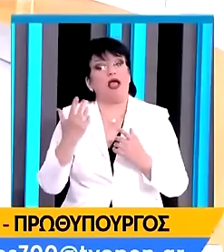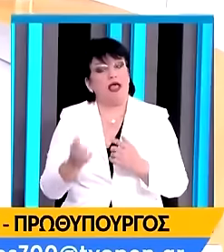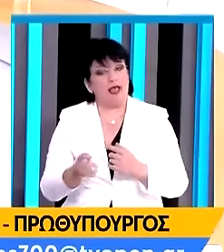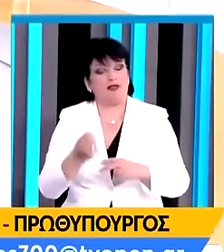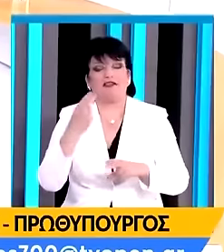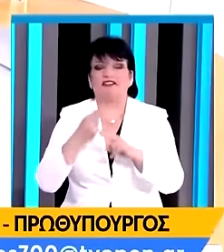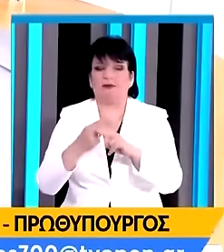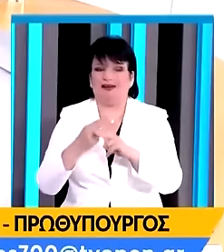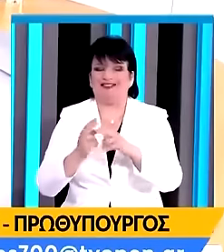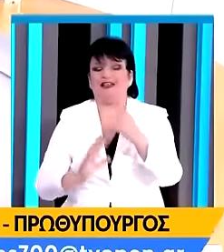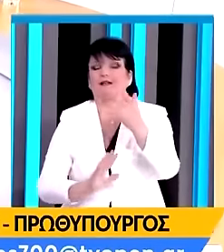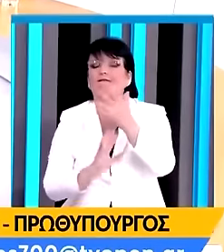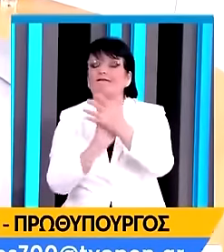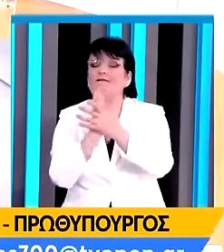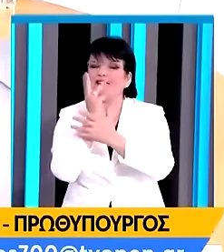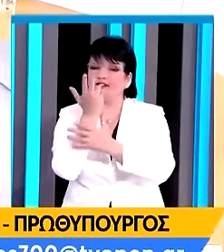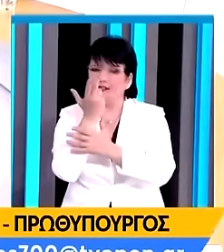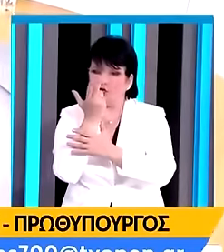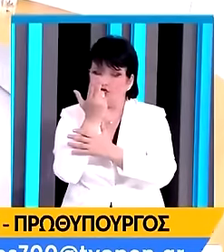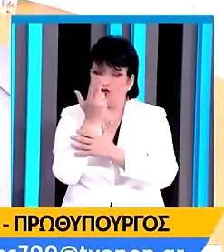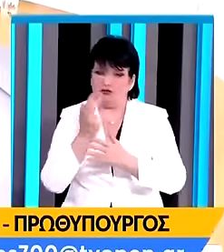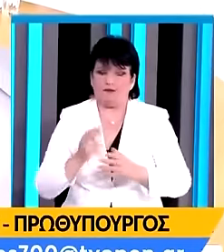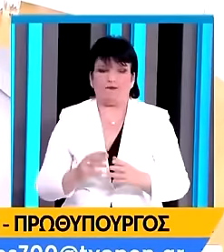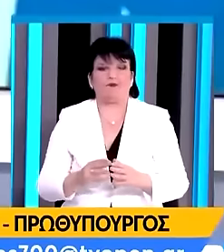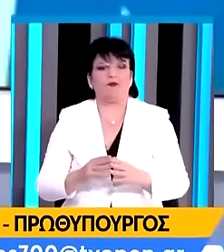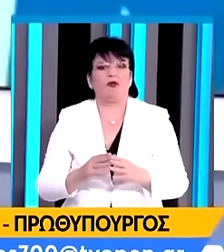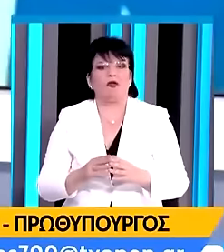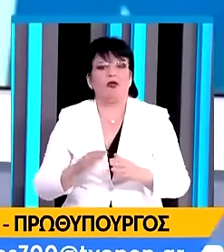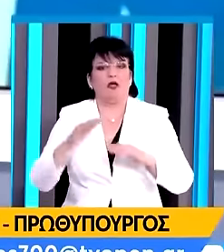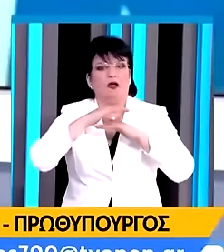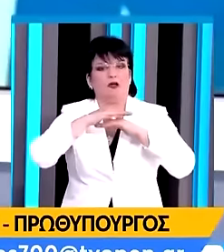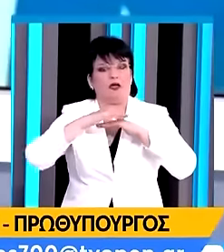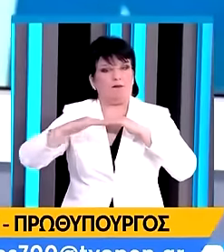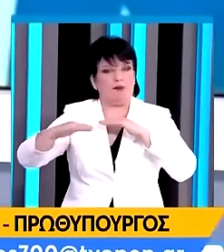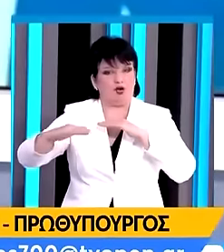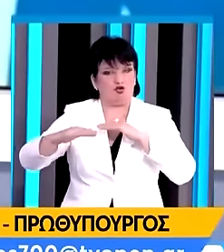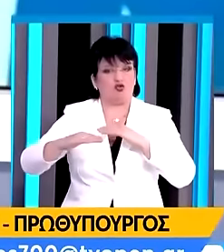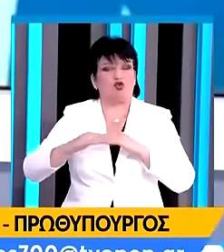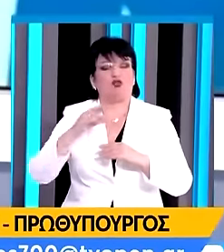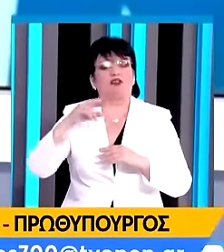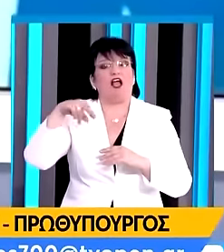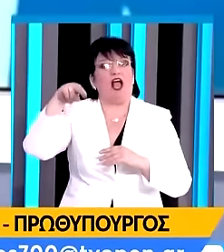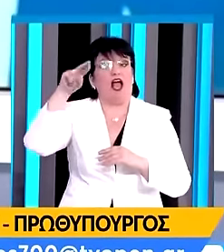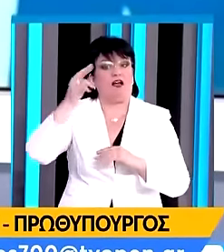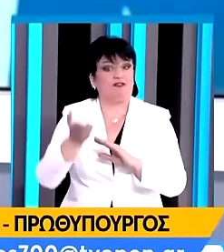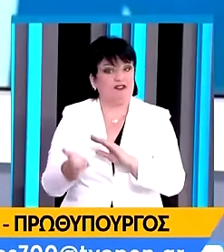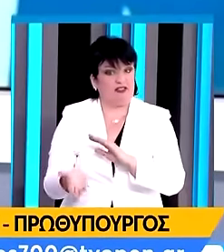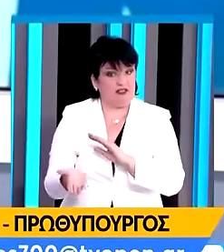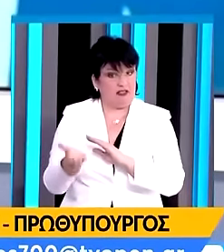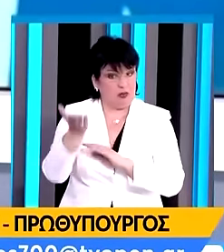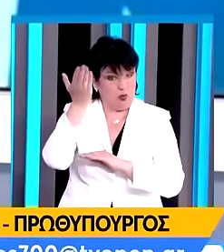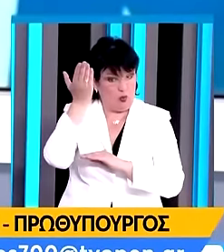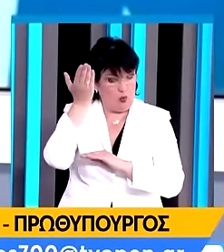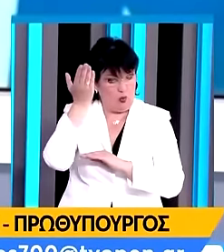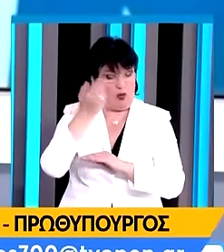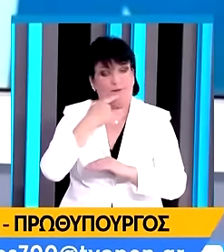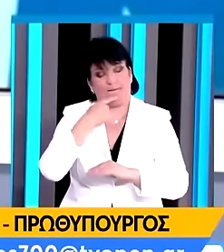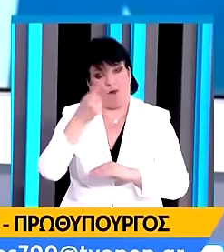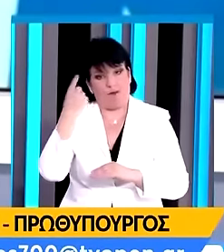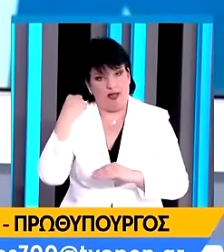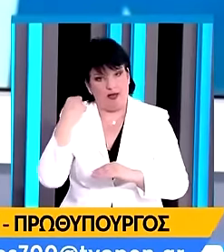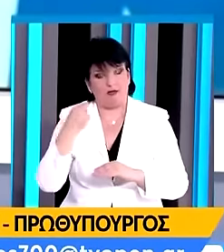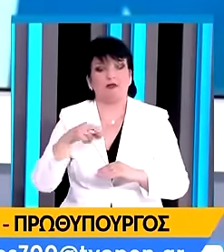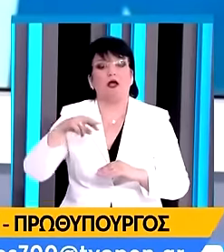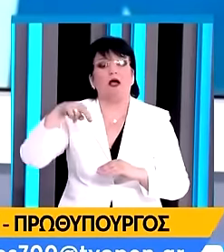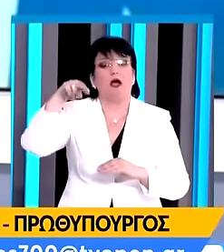μια σημαντική βελτίωση τα τελευταία χρόνια. Και με μια οριζόντια αύξηση που έγινε πριν αυξήσουμε τους μισθούς των δημοσίων υπαλλήλων πέρυσι, και